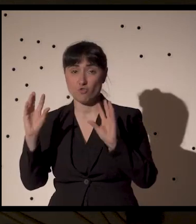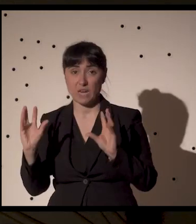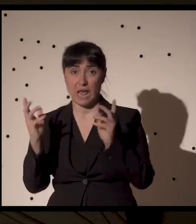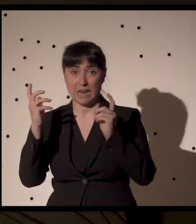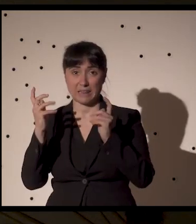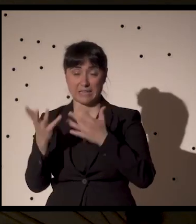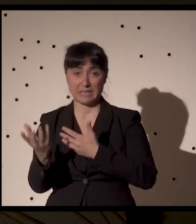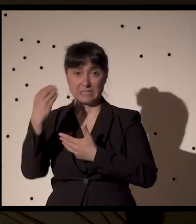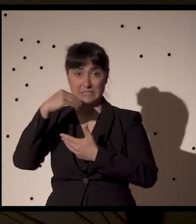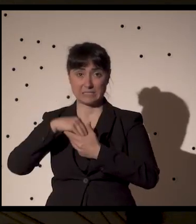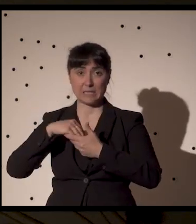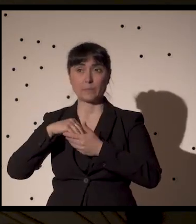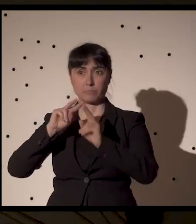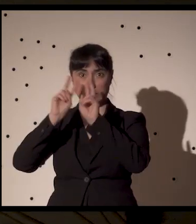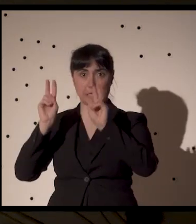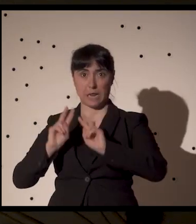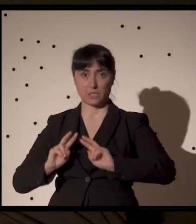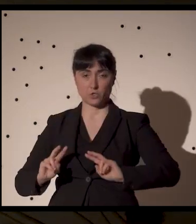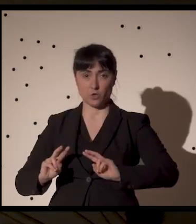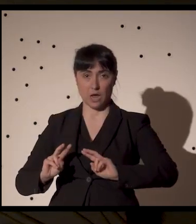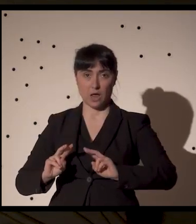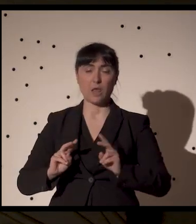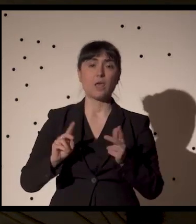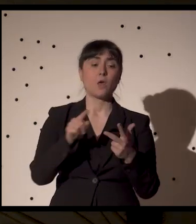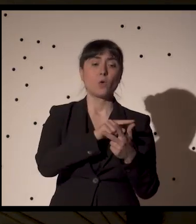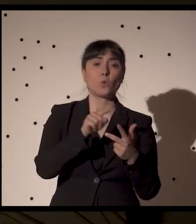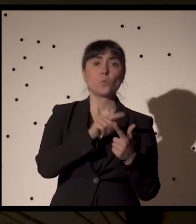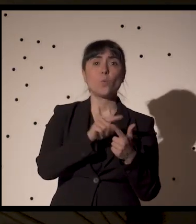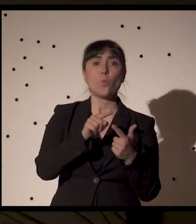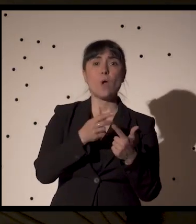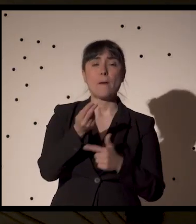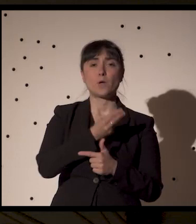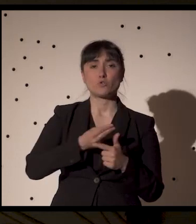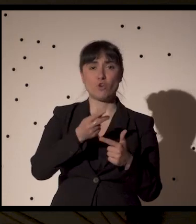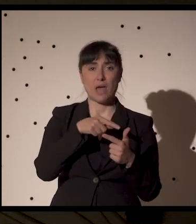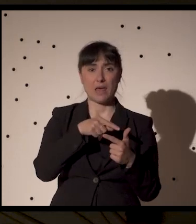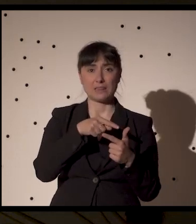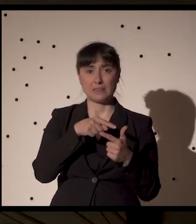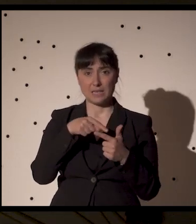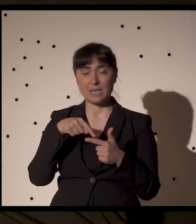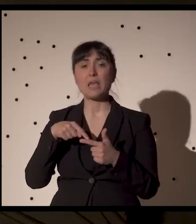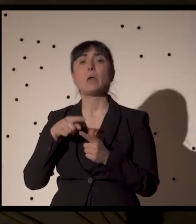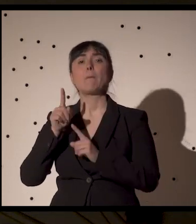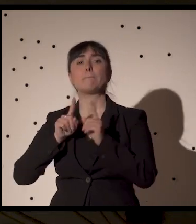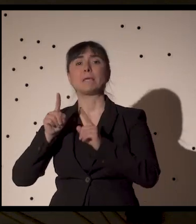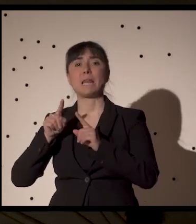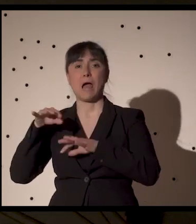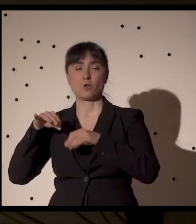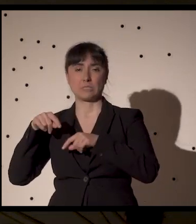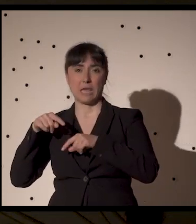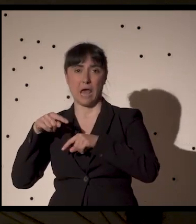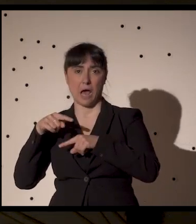a livello internazionale di Entrambi questi progetti il Piccolo Teatro di Milano e partner associato e poi